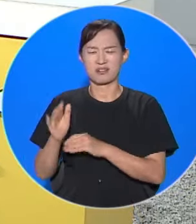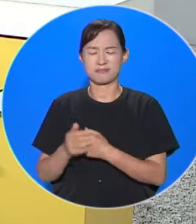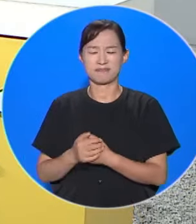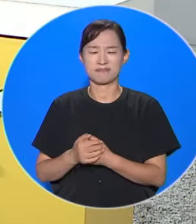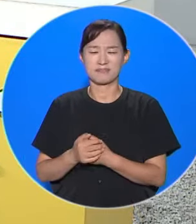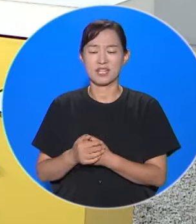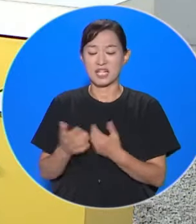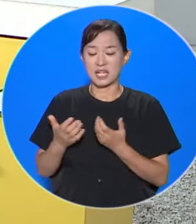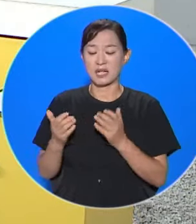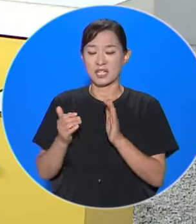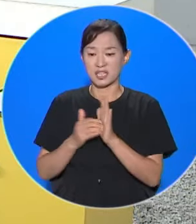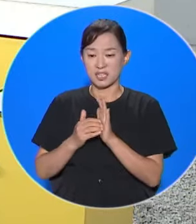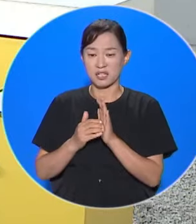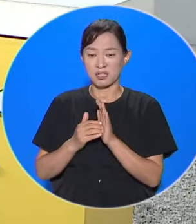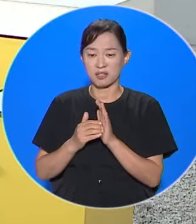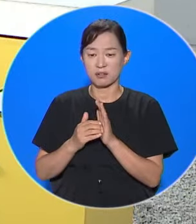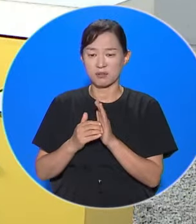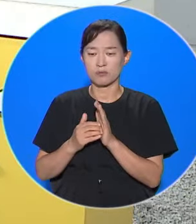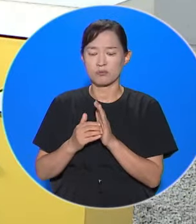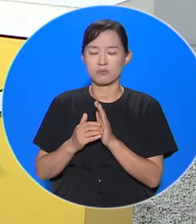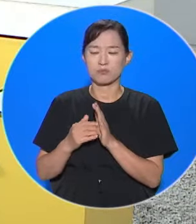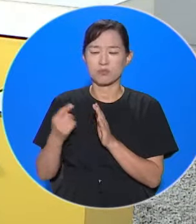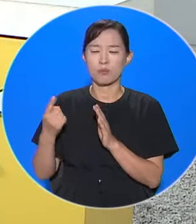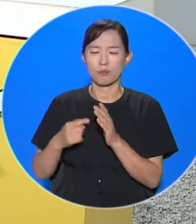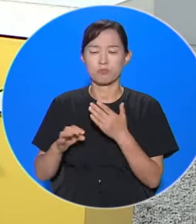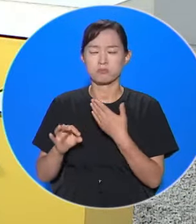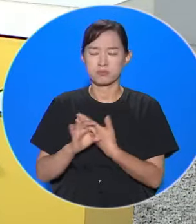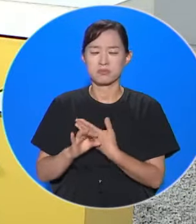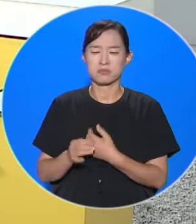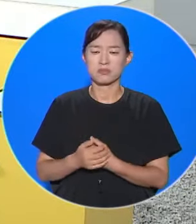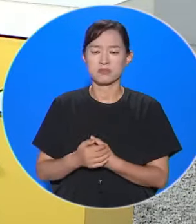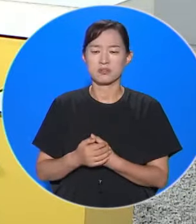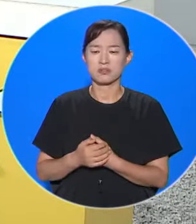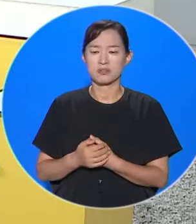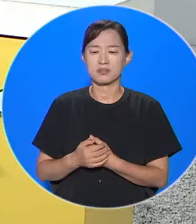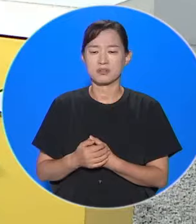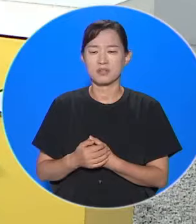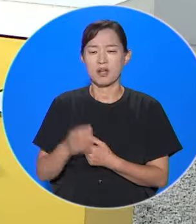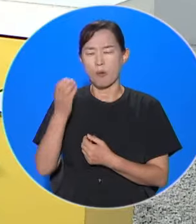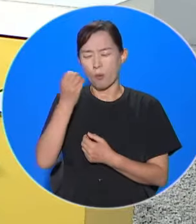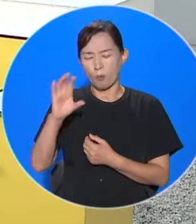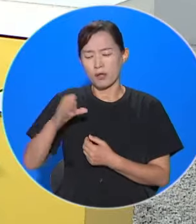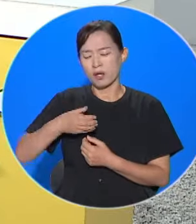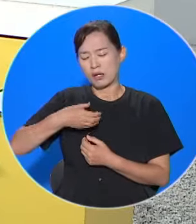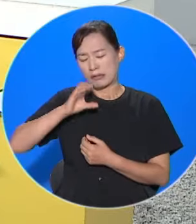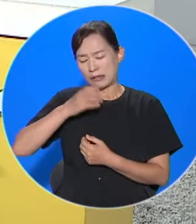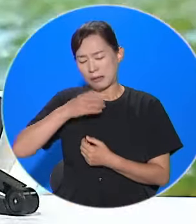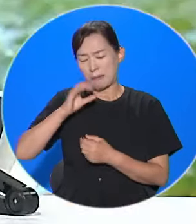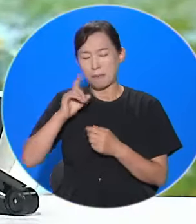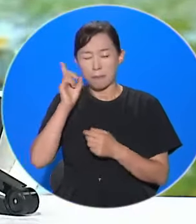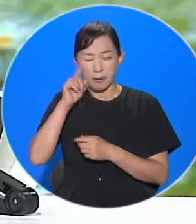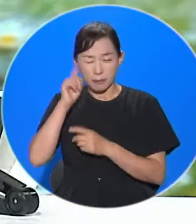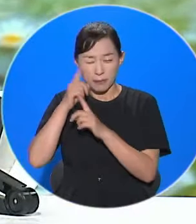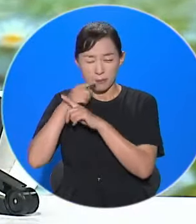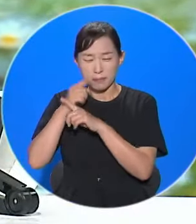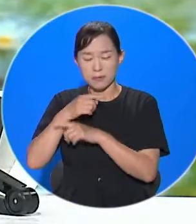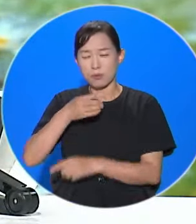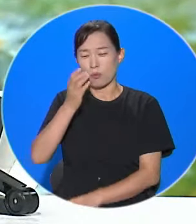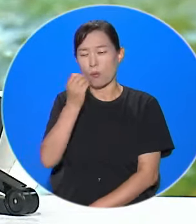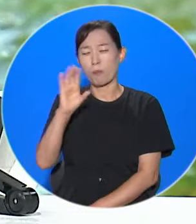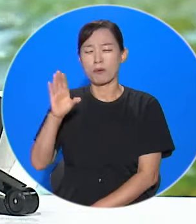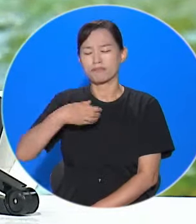끝나고 오면은 이제 부회가를 하는데. 예. 저기. 맥주를 사와가지고서 저기 매일 먹어요, 매일이요. 아들이?